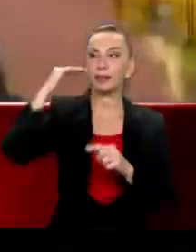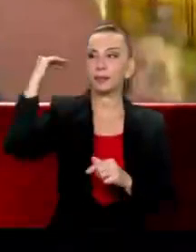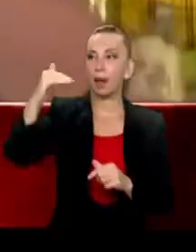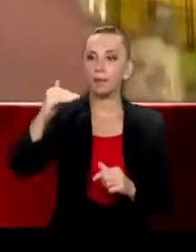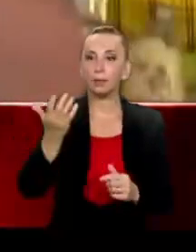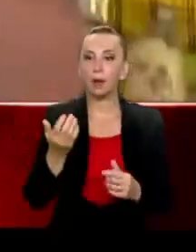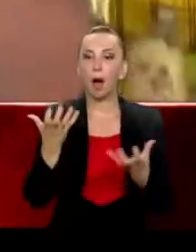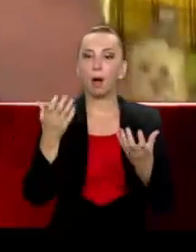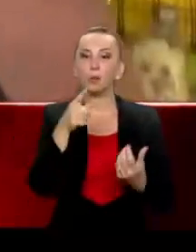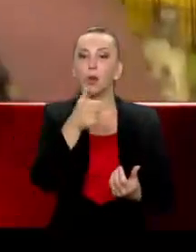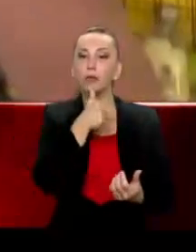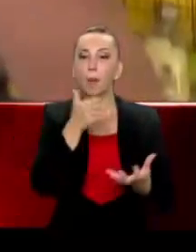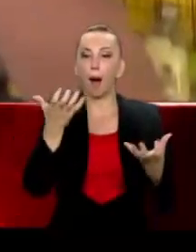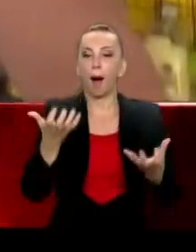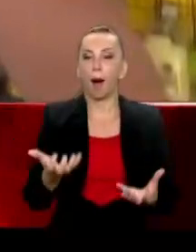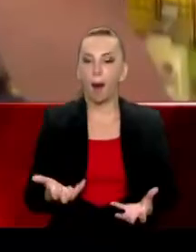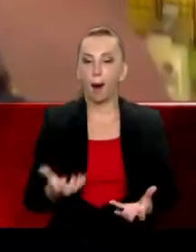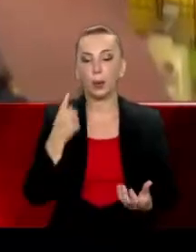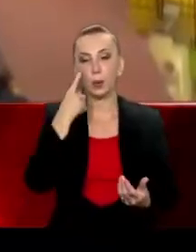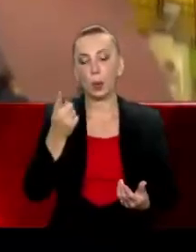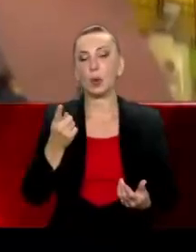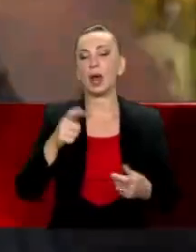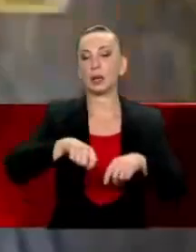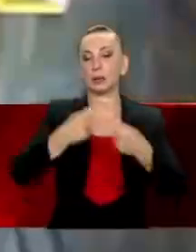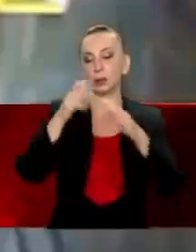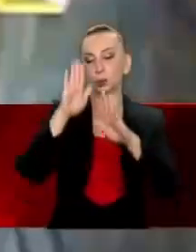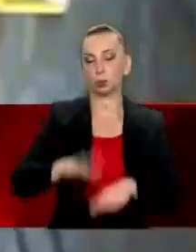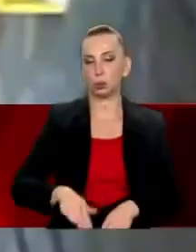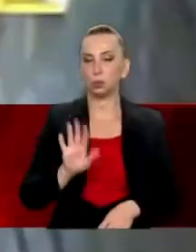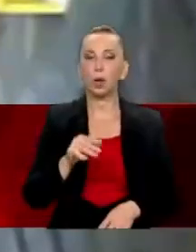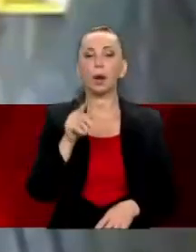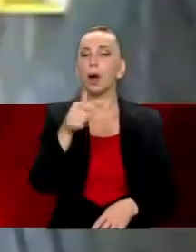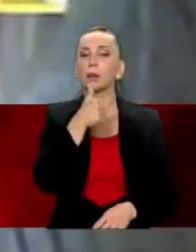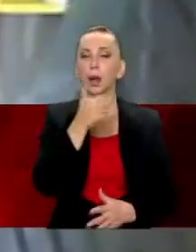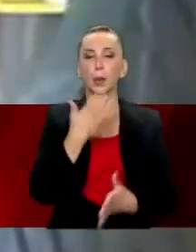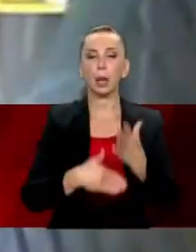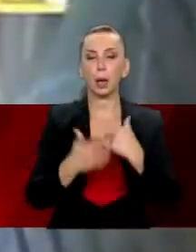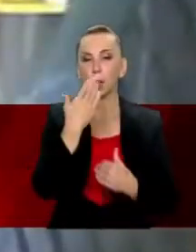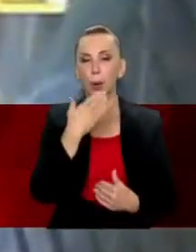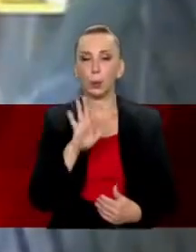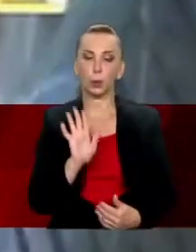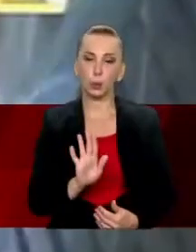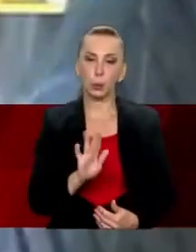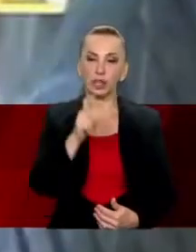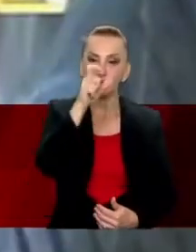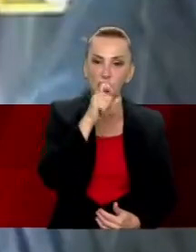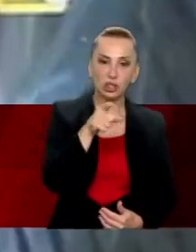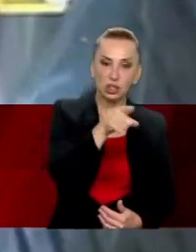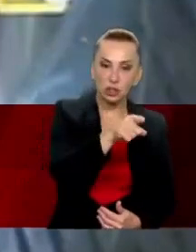arada demirlere sıkışmış demirlere sıkıştığında dolayı herhangi bir yara almamış Neyse ki yaralanmadı işçinin ve